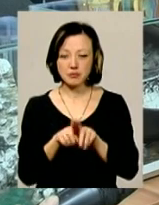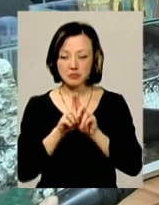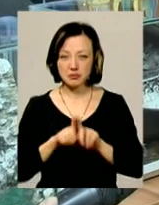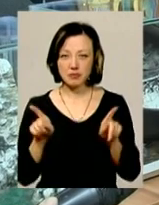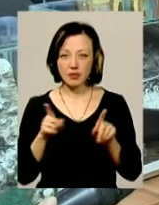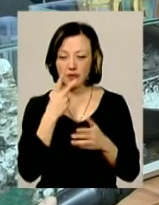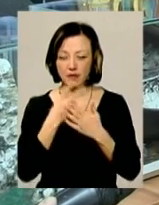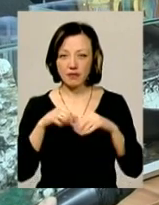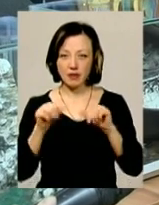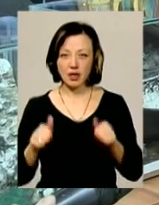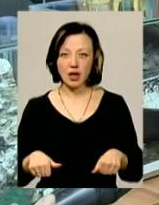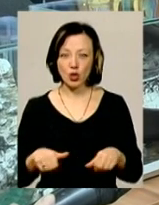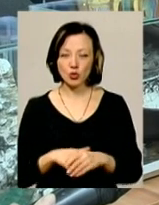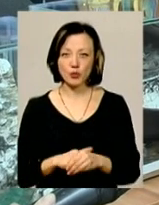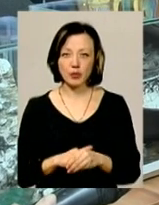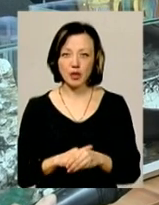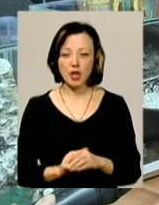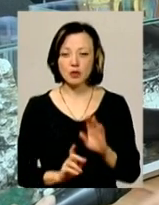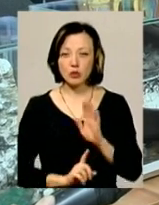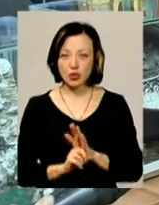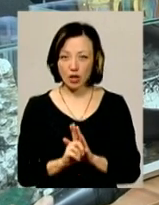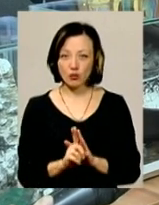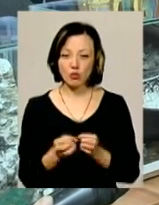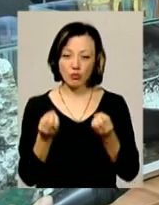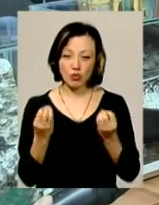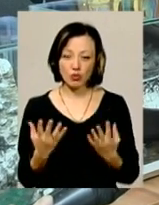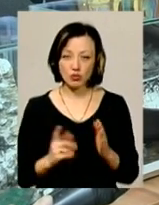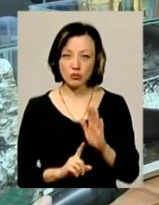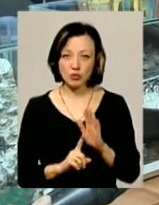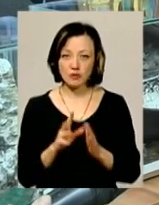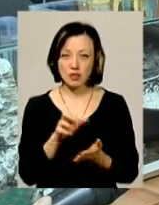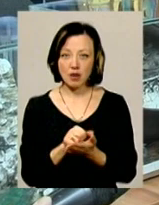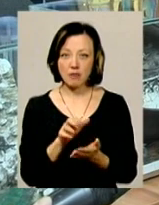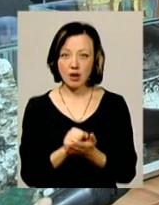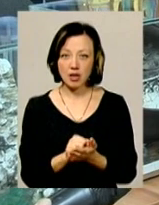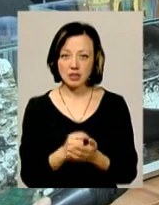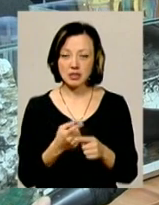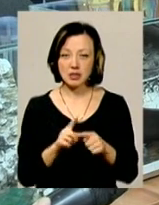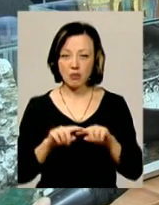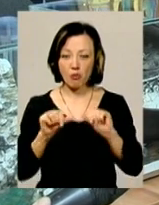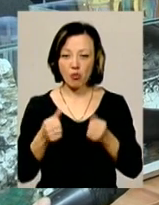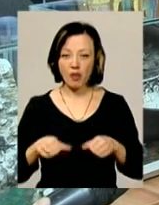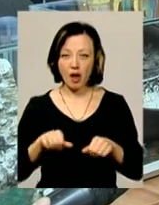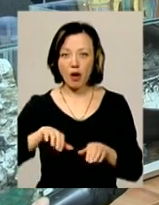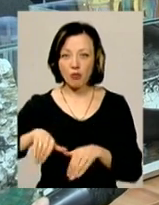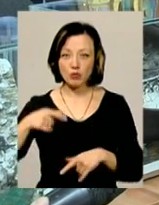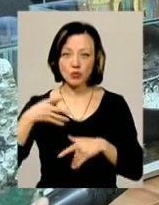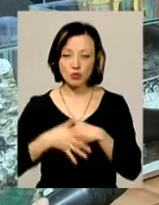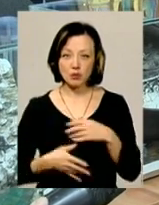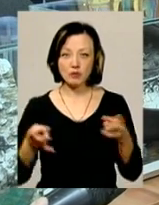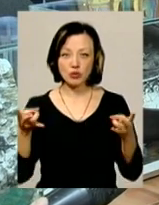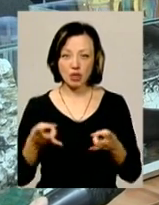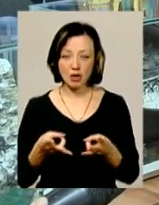автентичну вигляду. Тобто спочатку він просто почав займатися з цими моделями, а потім зрозумів, що